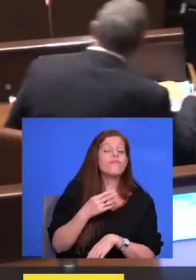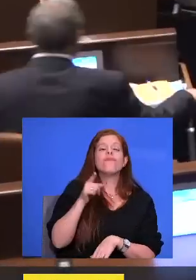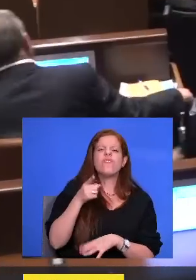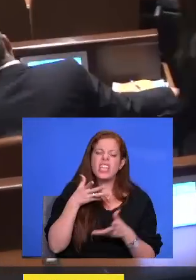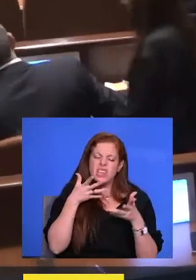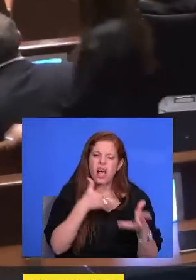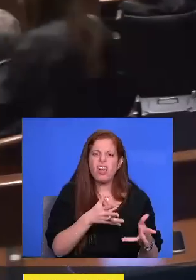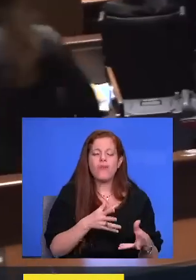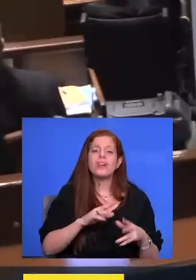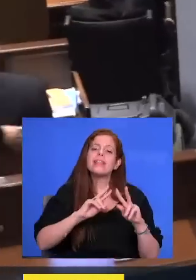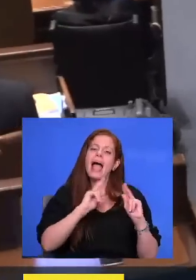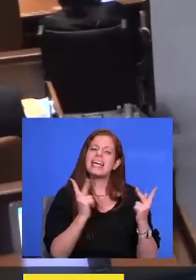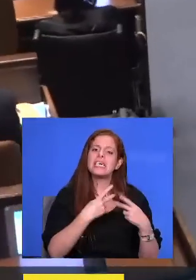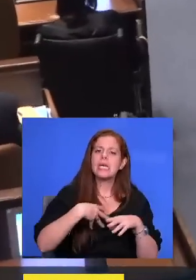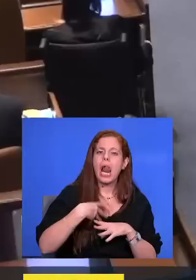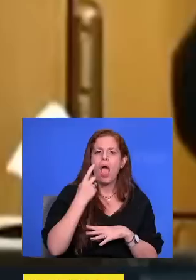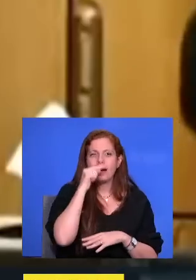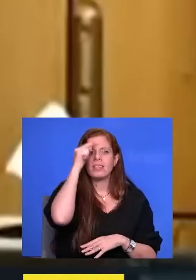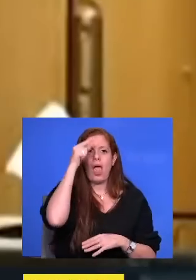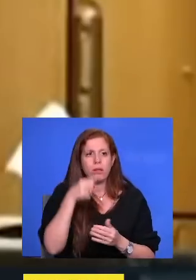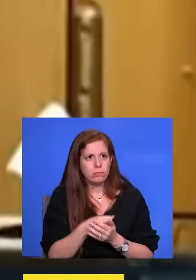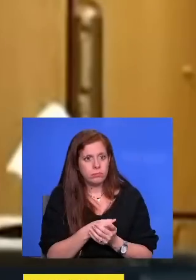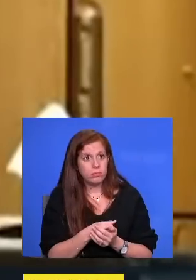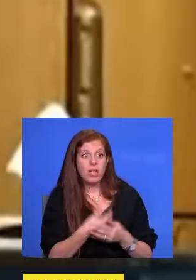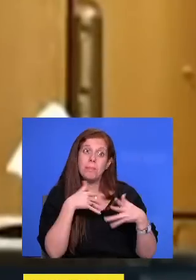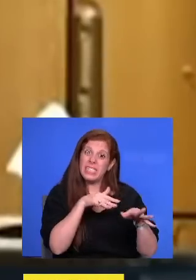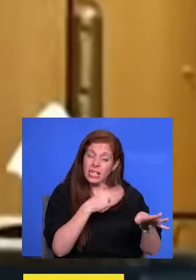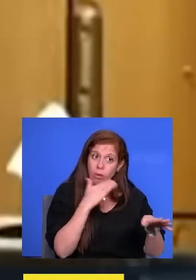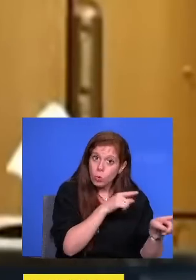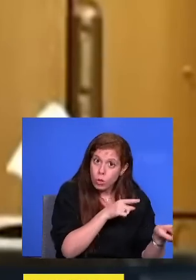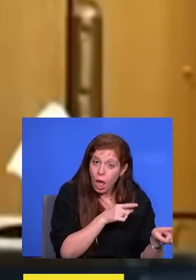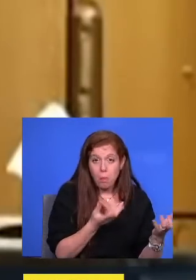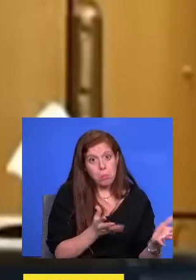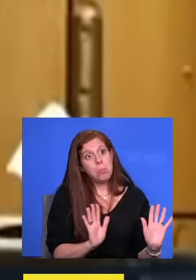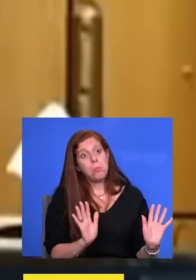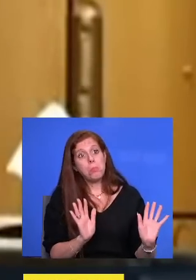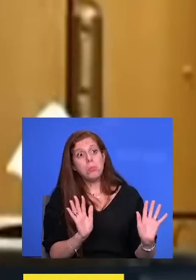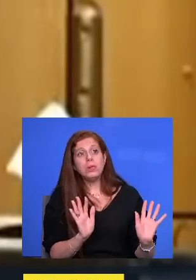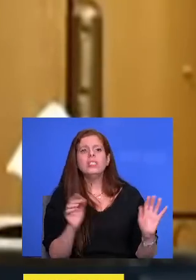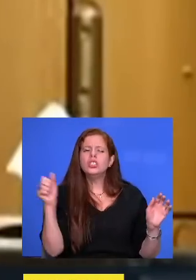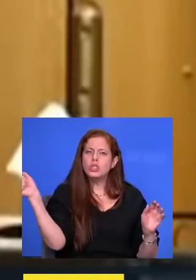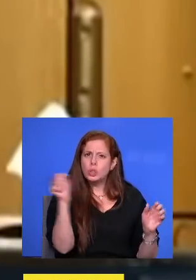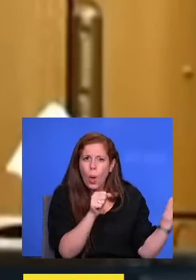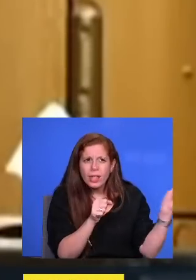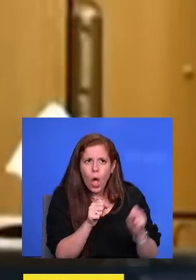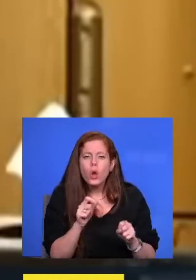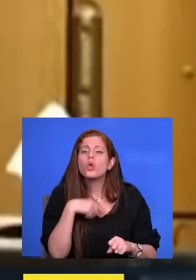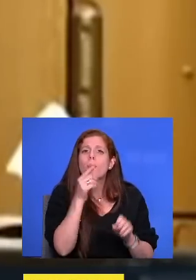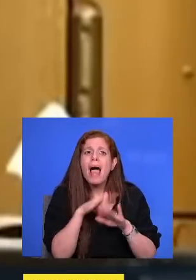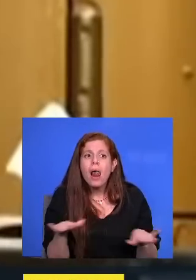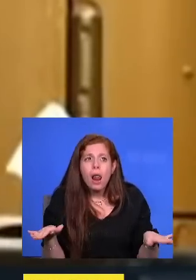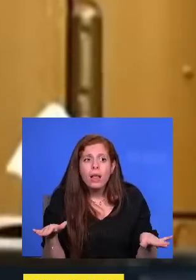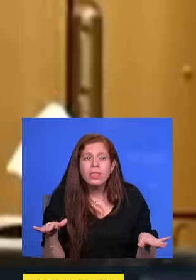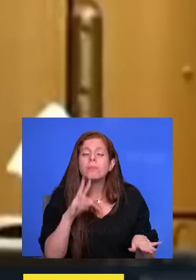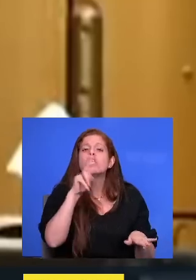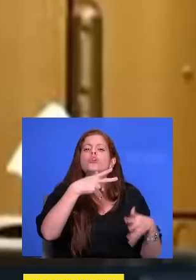נגד הקהילה הגאה. משרד הגאווה בירושלים, בירושלים. סגור את החלונות, תאמר לילדים, יש פה